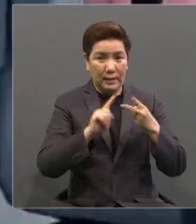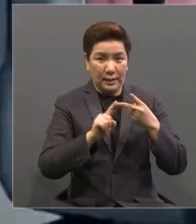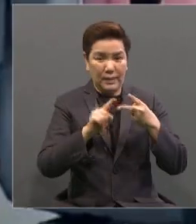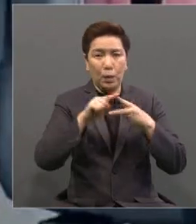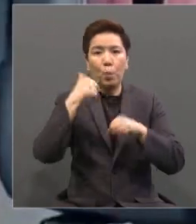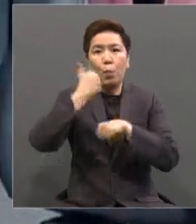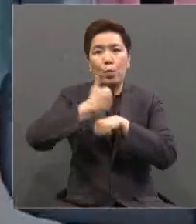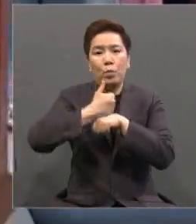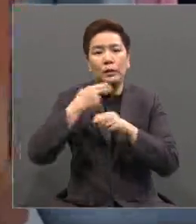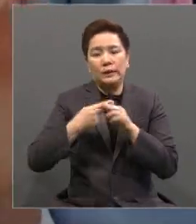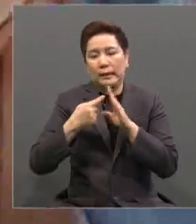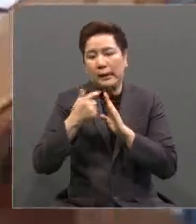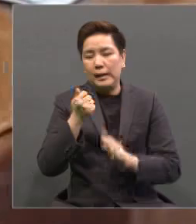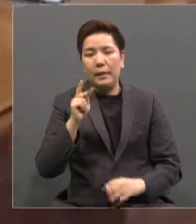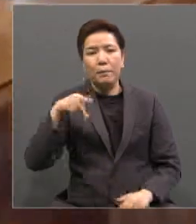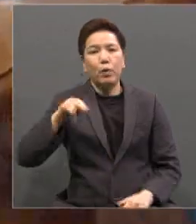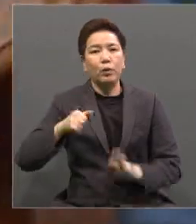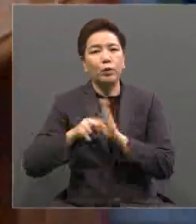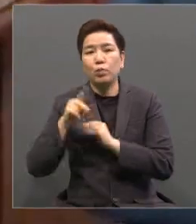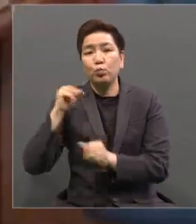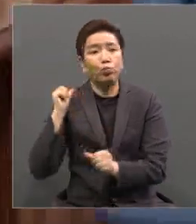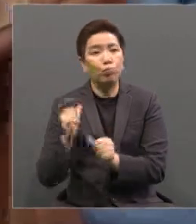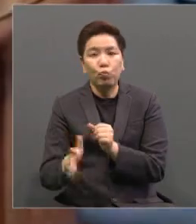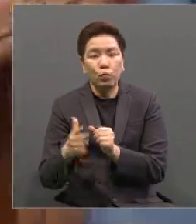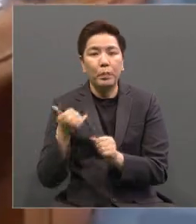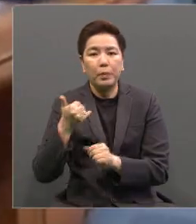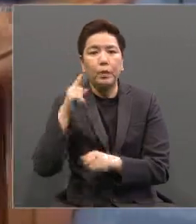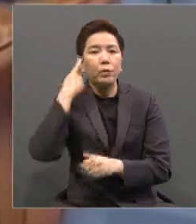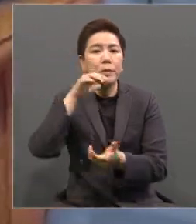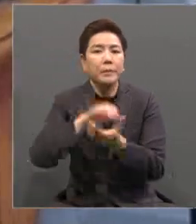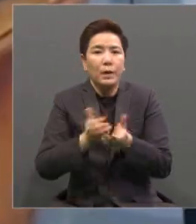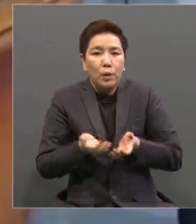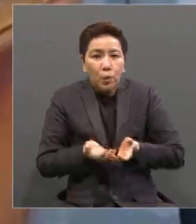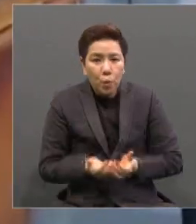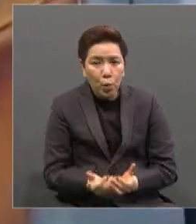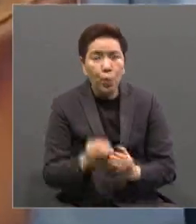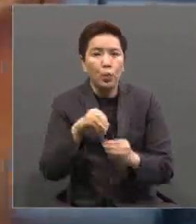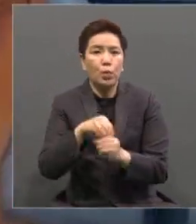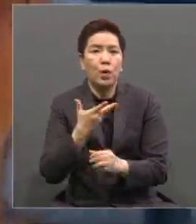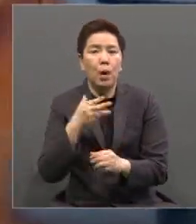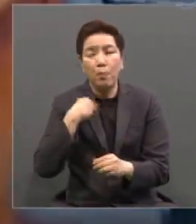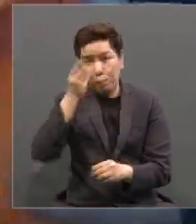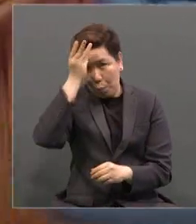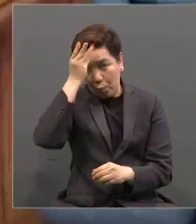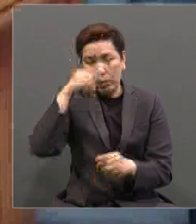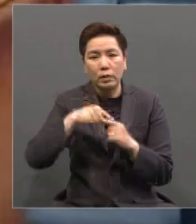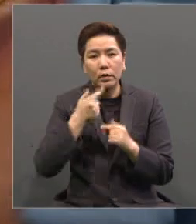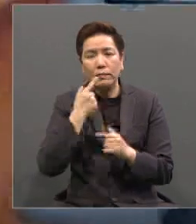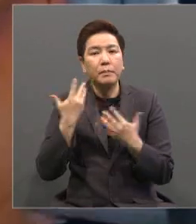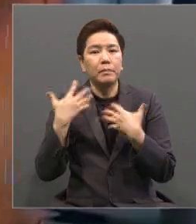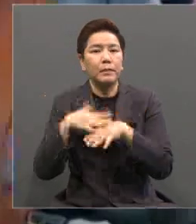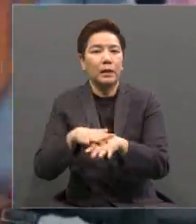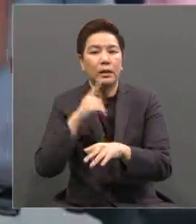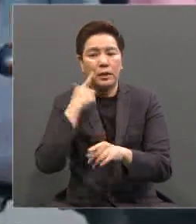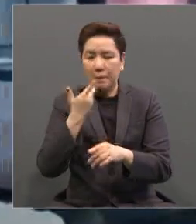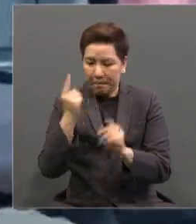ที่เจ้าหน้าที่นำกำลังเข้าตรวจค้นเจ้าตัวไม่อยู่นะครับเพราะว่าไปเฝ้าภรรยาที่คลอดลูกที่โรงพยาบาลมงกุฎวัฒนะจึงได้ประสานติดต่อ